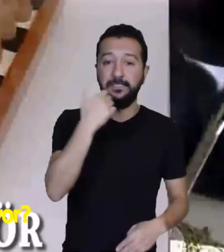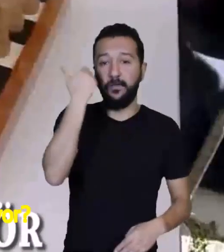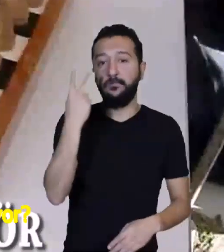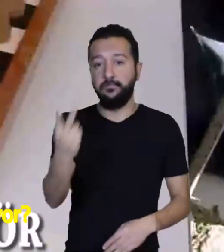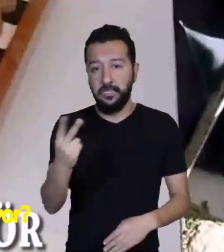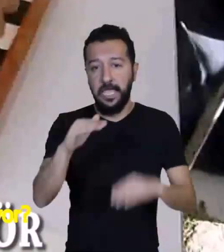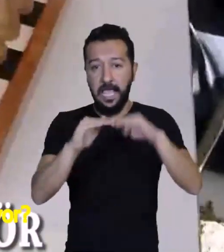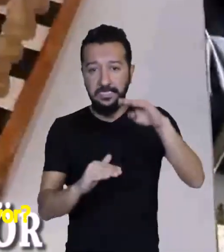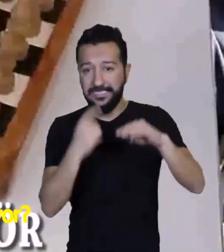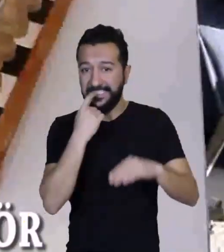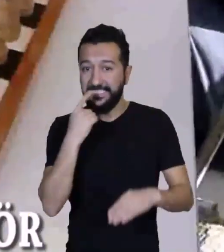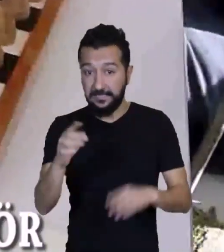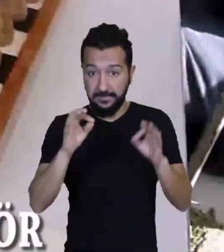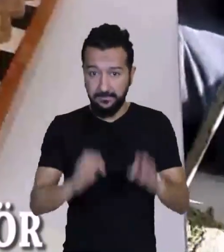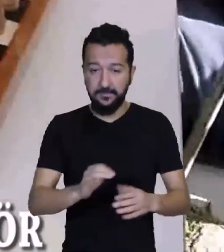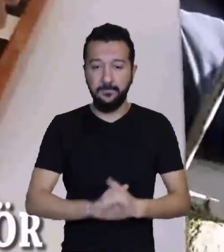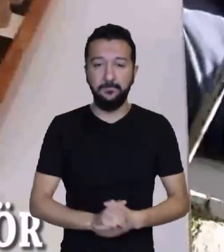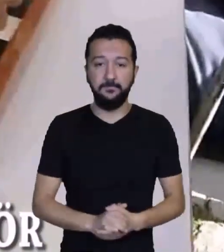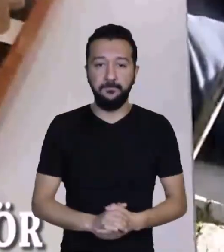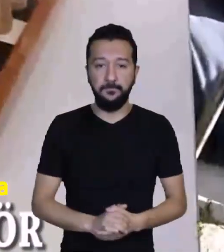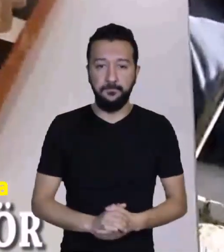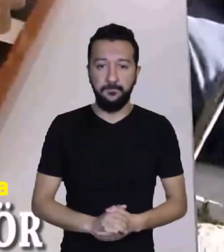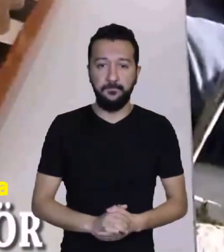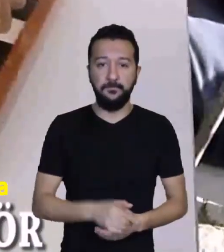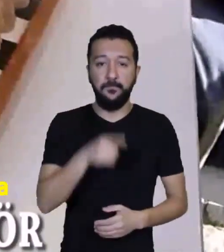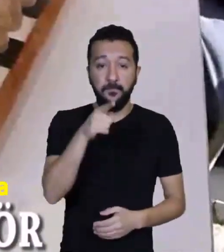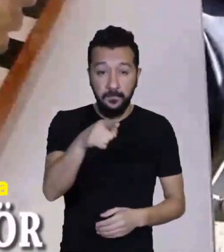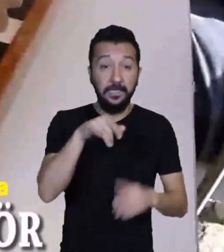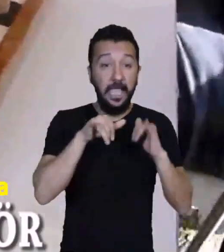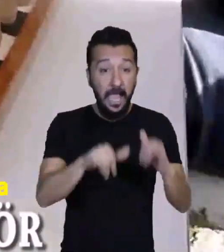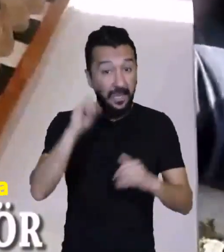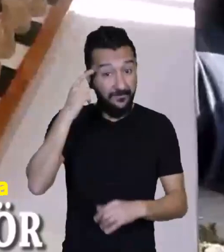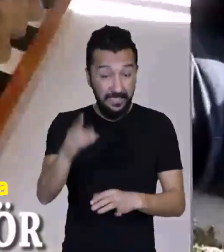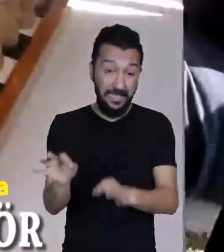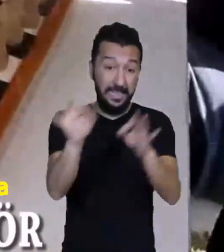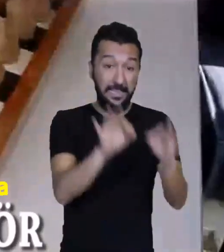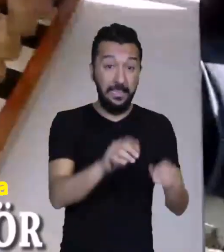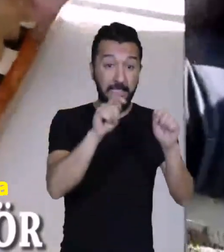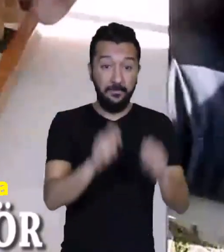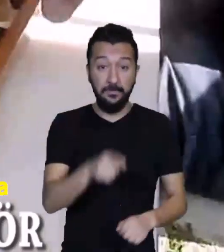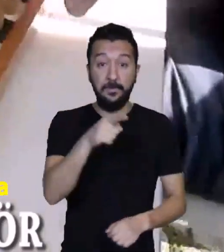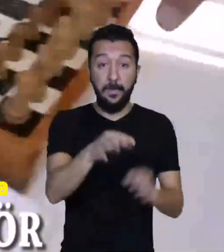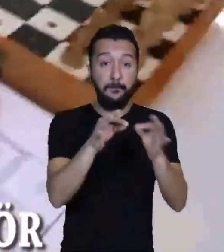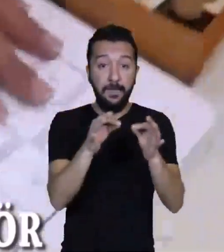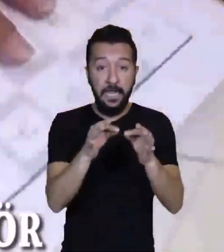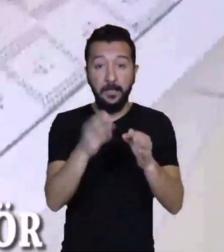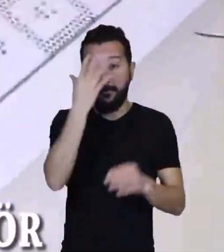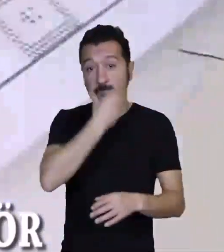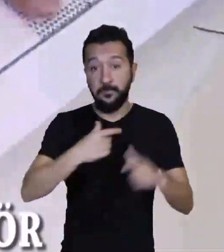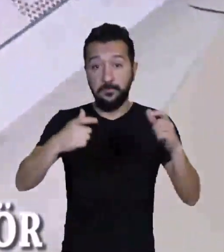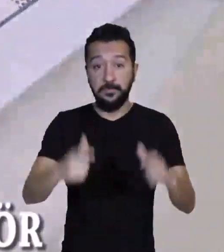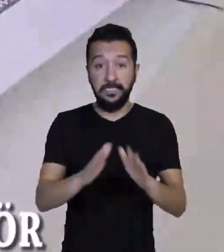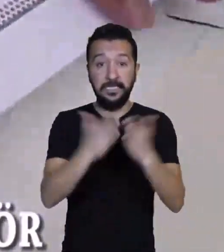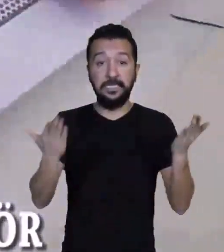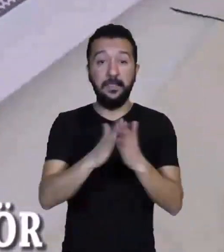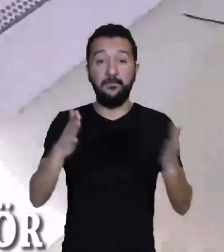Beyaz. Alçak kareler beyaz mı oluyor? Evet. Evet. Burada da aynı mantıkla yapılmış bireyle çok güzel bir satranç